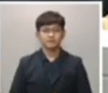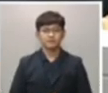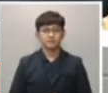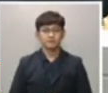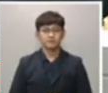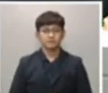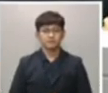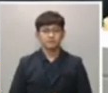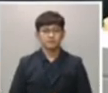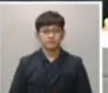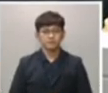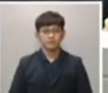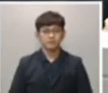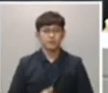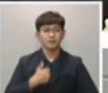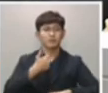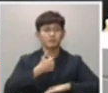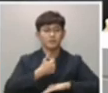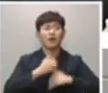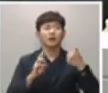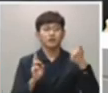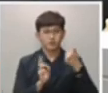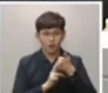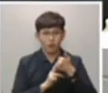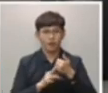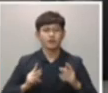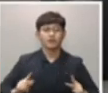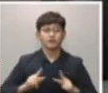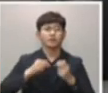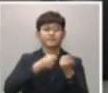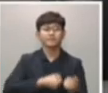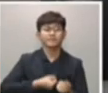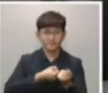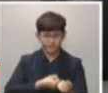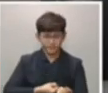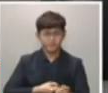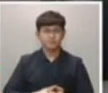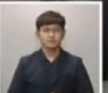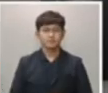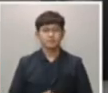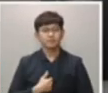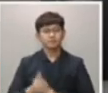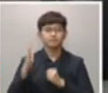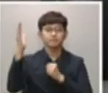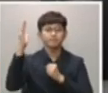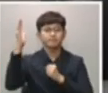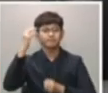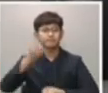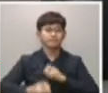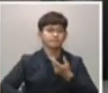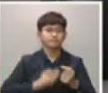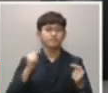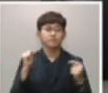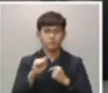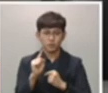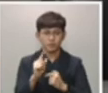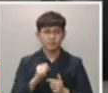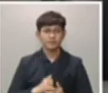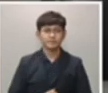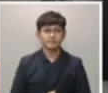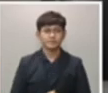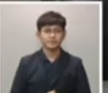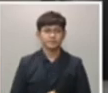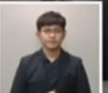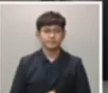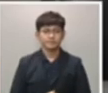วยว่าการกระทรวงเกษตรและสหกรณ์โดยมีพิการและเรื่องที่จะอภิปรายดังต่อไปนี้ต้อง